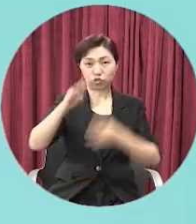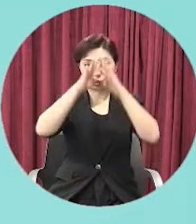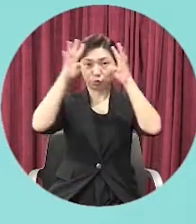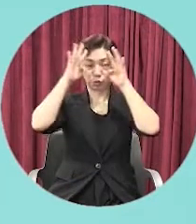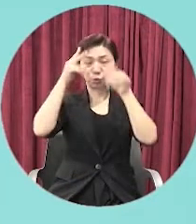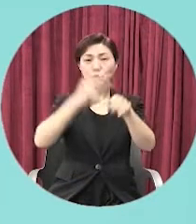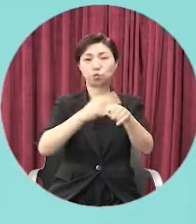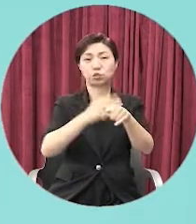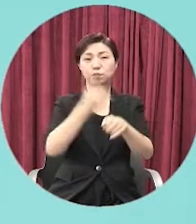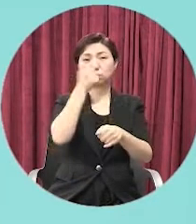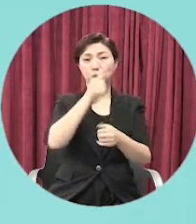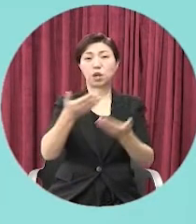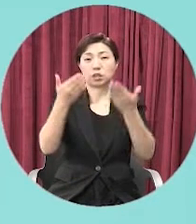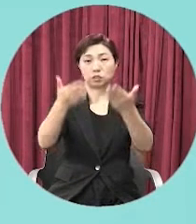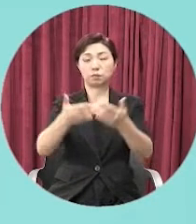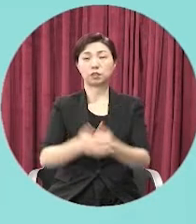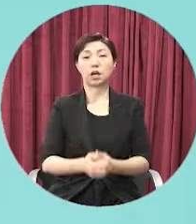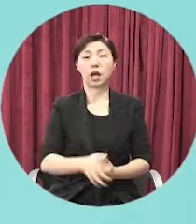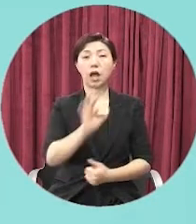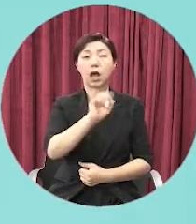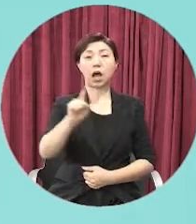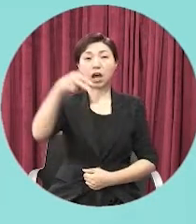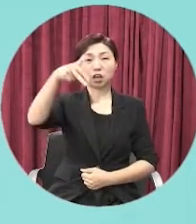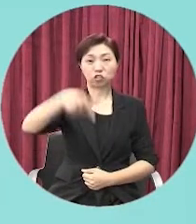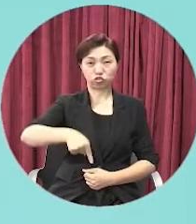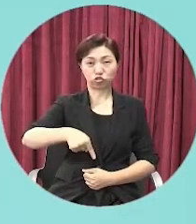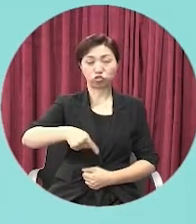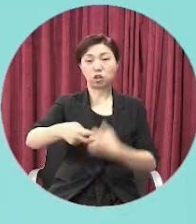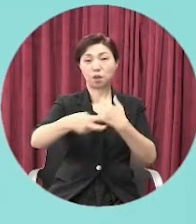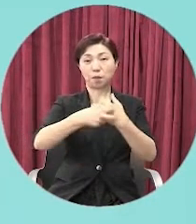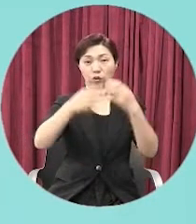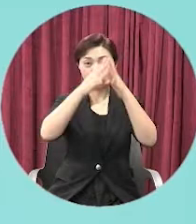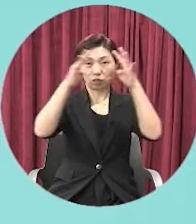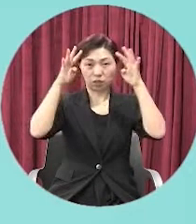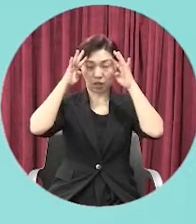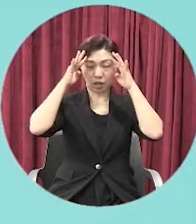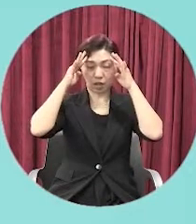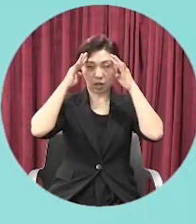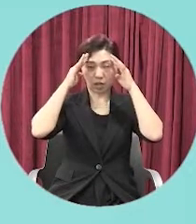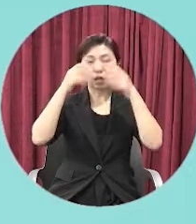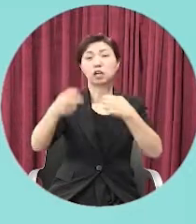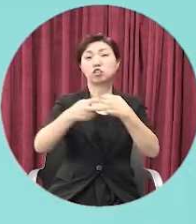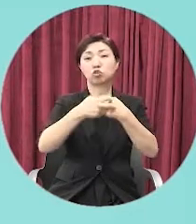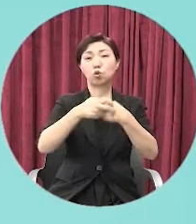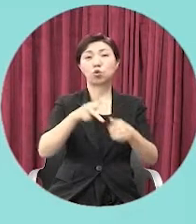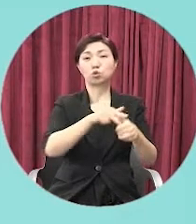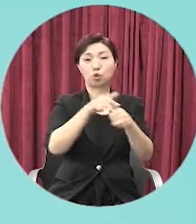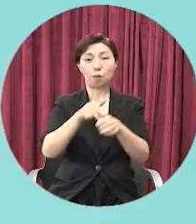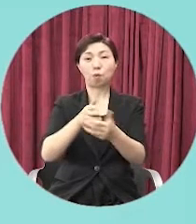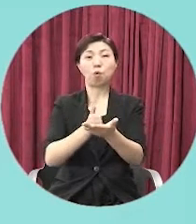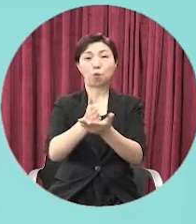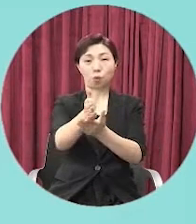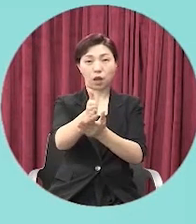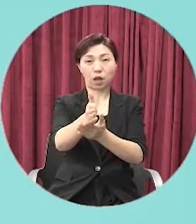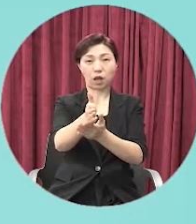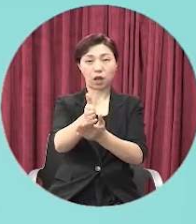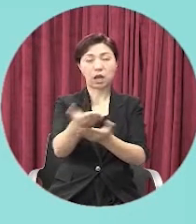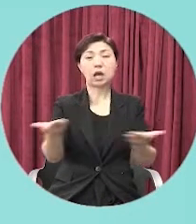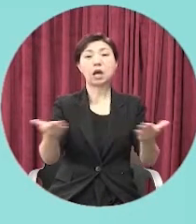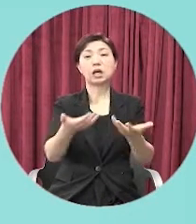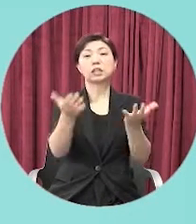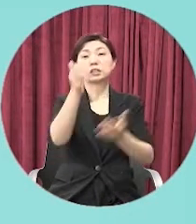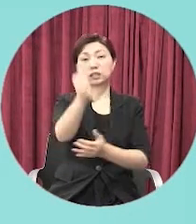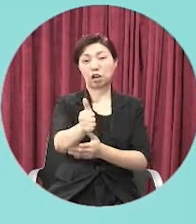학내의 예수님은 아주대학교 까 대야 의료 정보 학과 과장님을 물어 재직 중 2시고 문제될